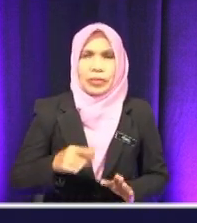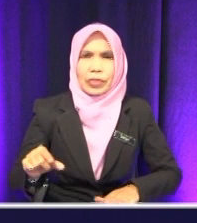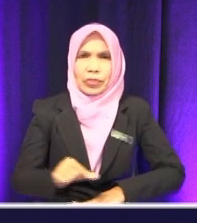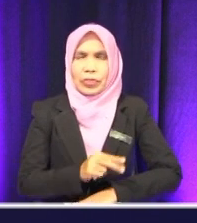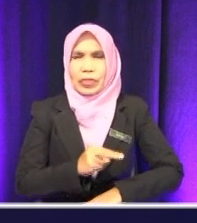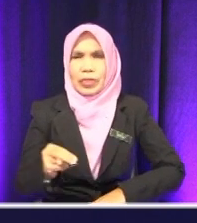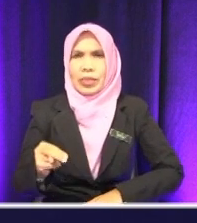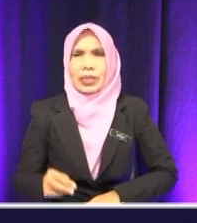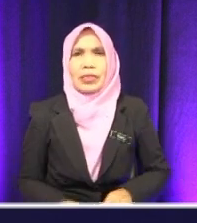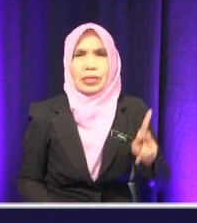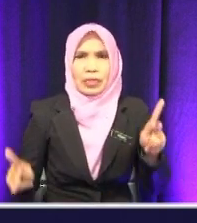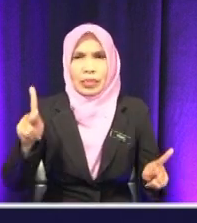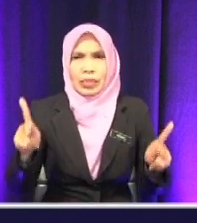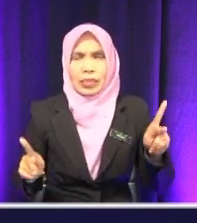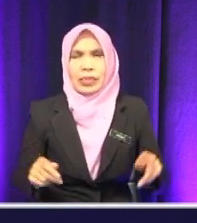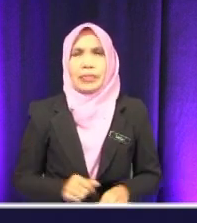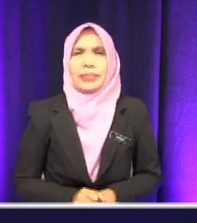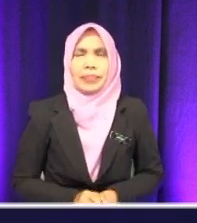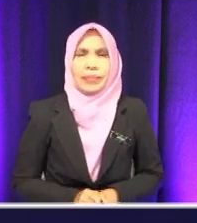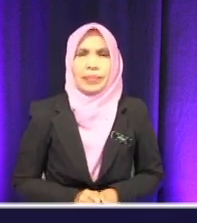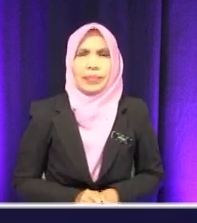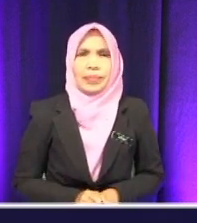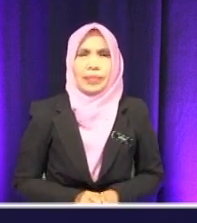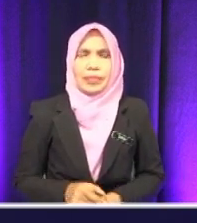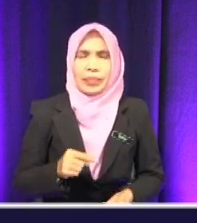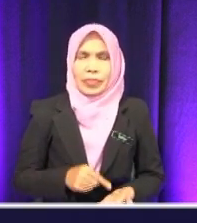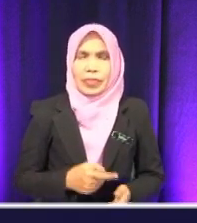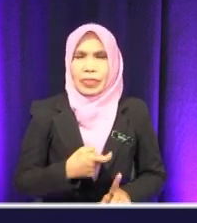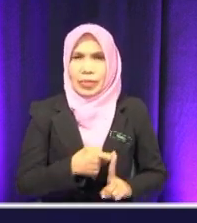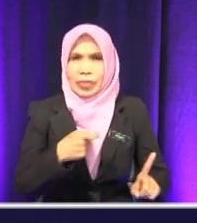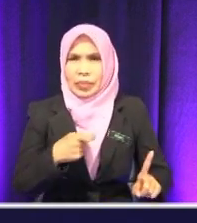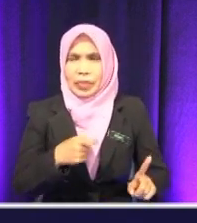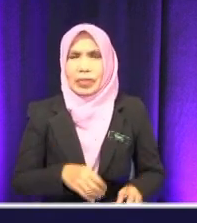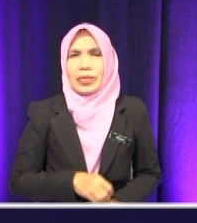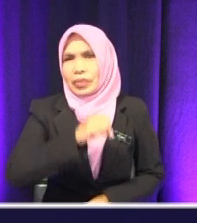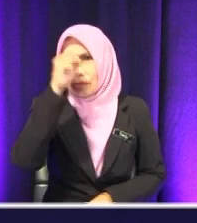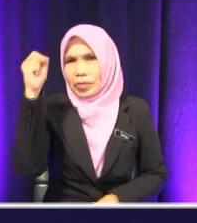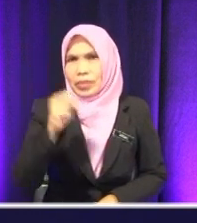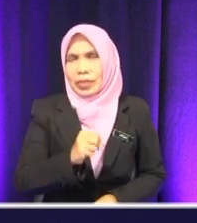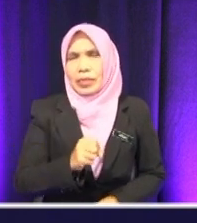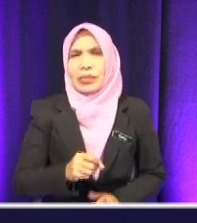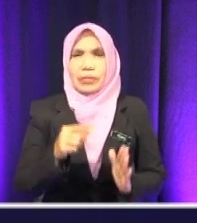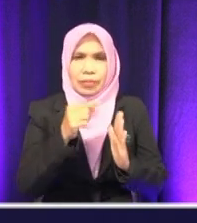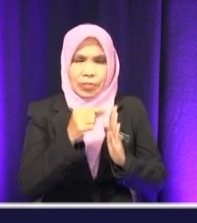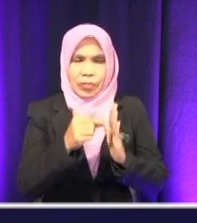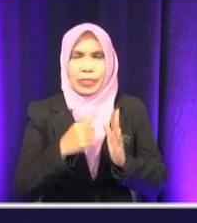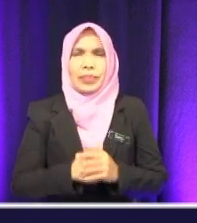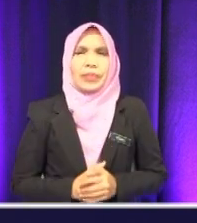jadi itu contohnya Oke ini dapat disoalan memilih soalnya memilih lain yang boleh ditanya